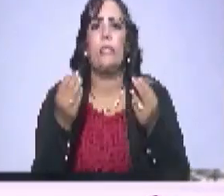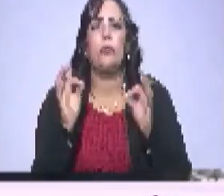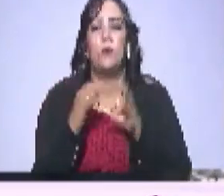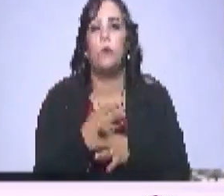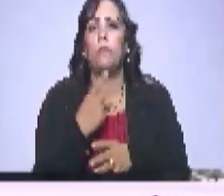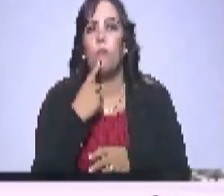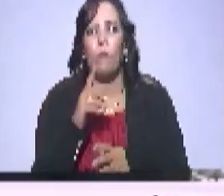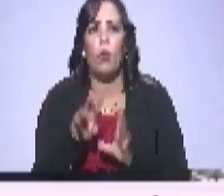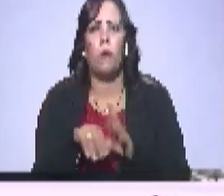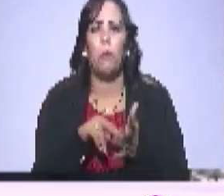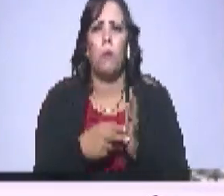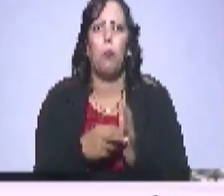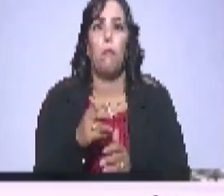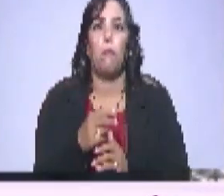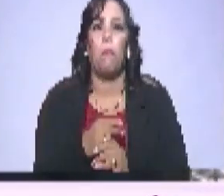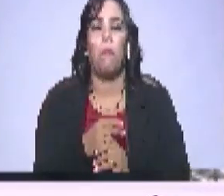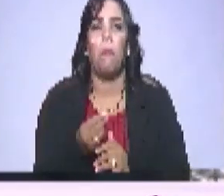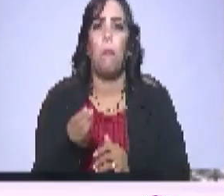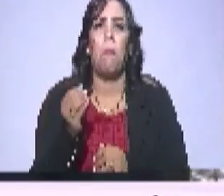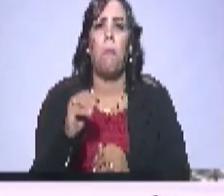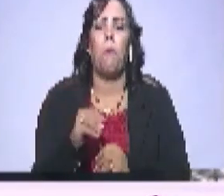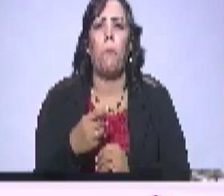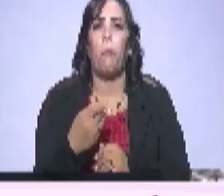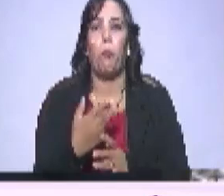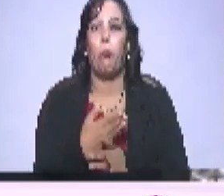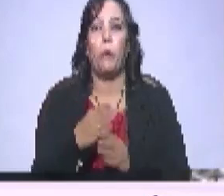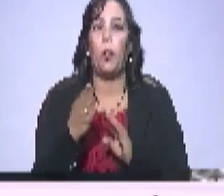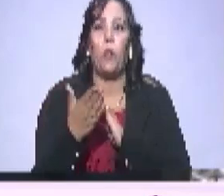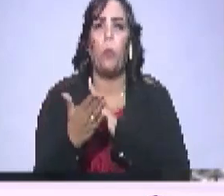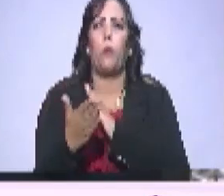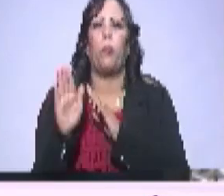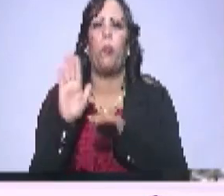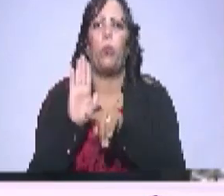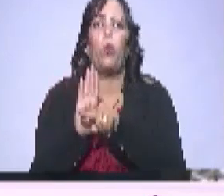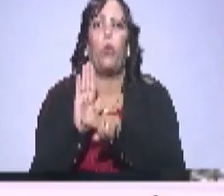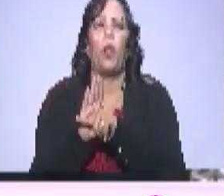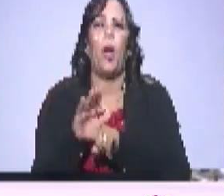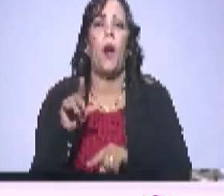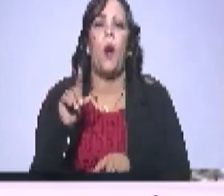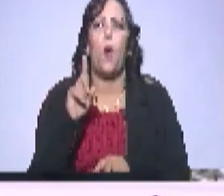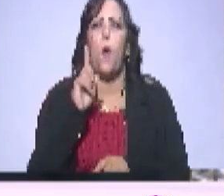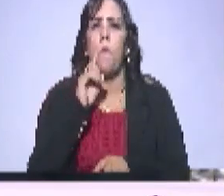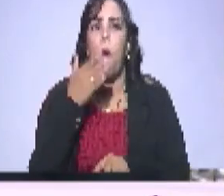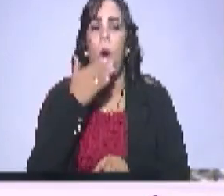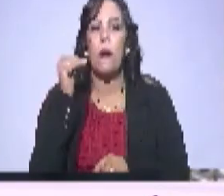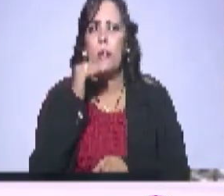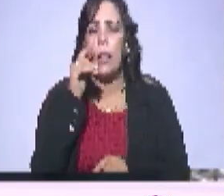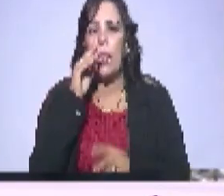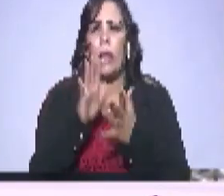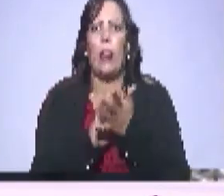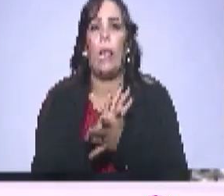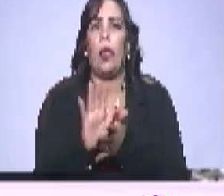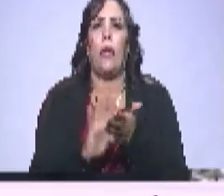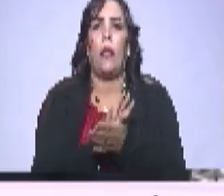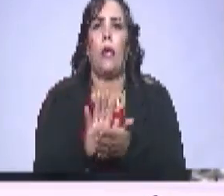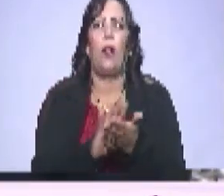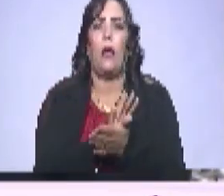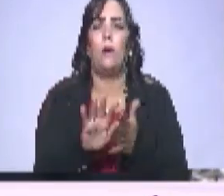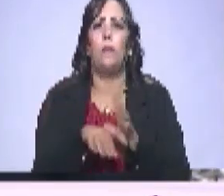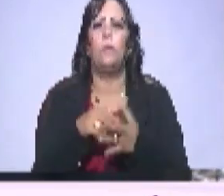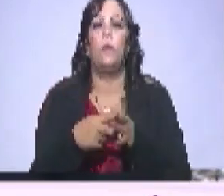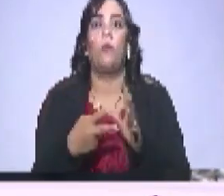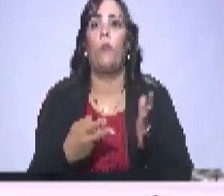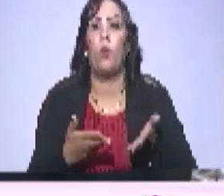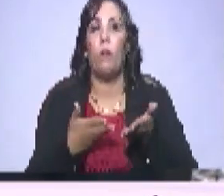ما بلفش، انا بحط لها محسن وبعملها بلفها برم كده بايديا، بس لما باجي اسويها في. انت